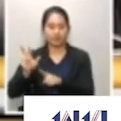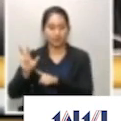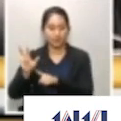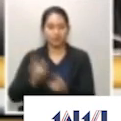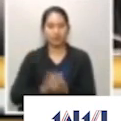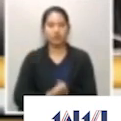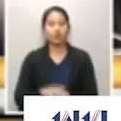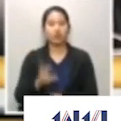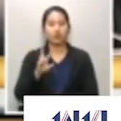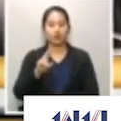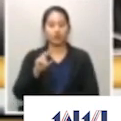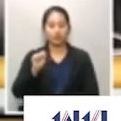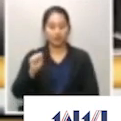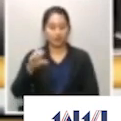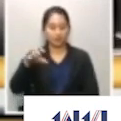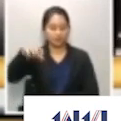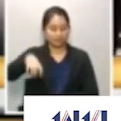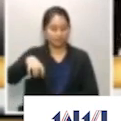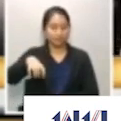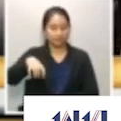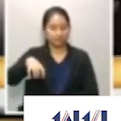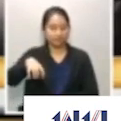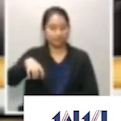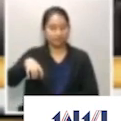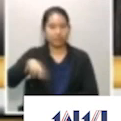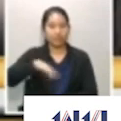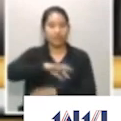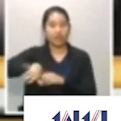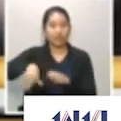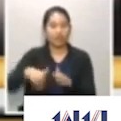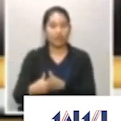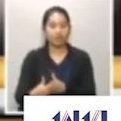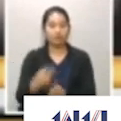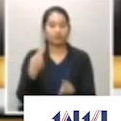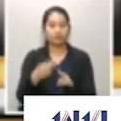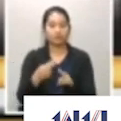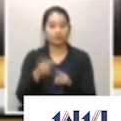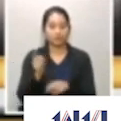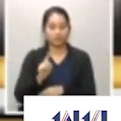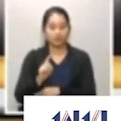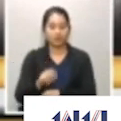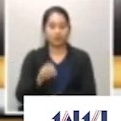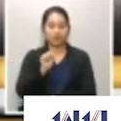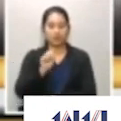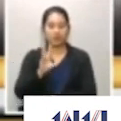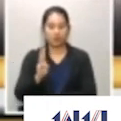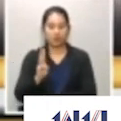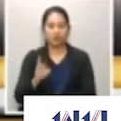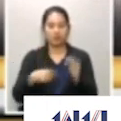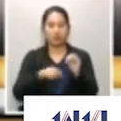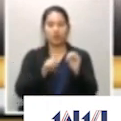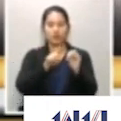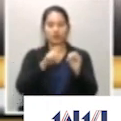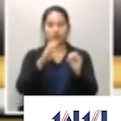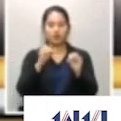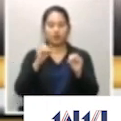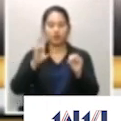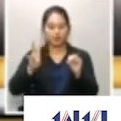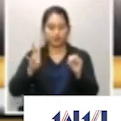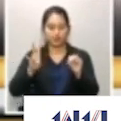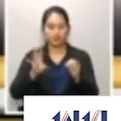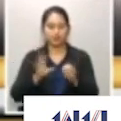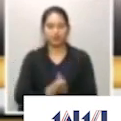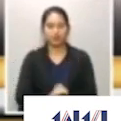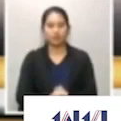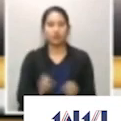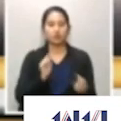ฒิสภาที่เราเรียกว่าสว.มาตรา107ว่าด้วย